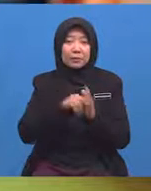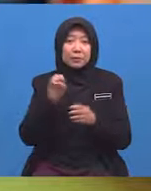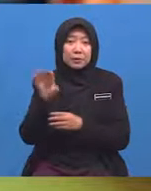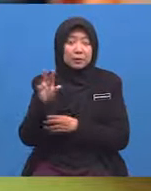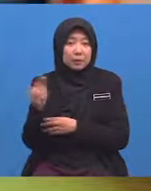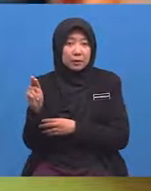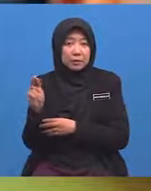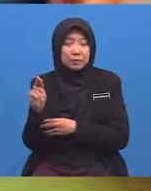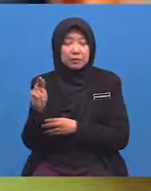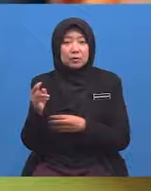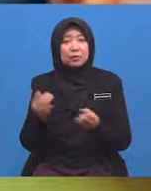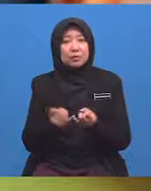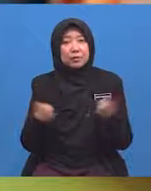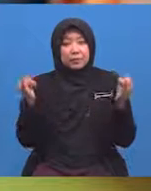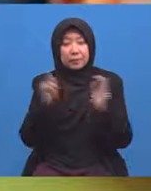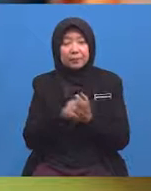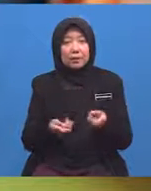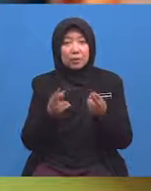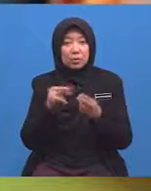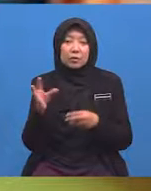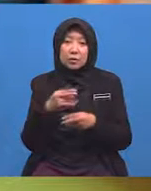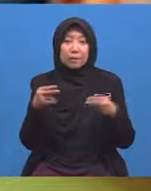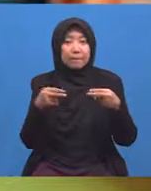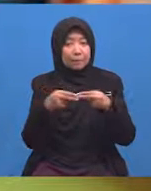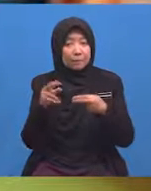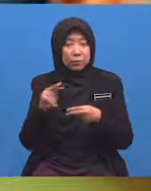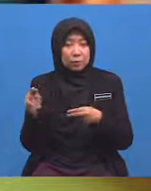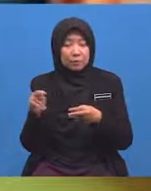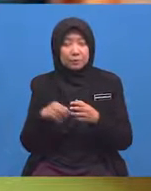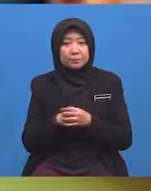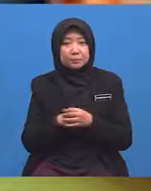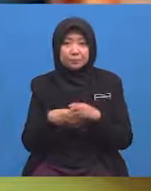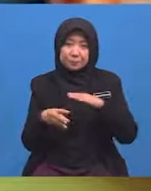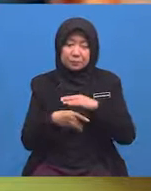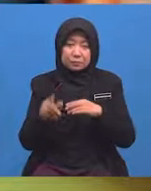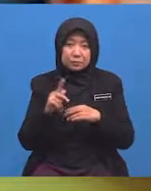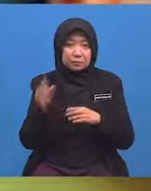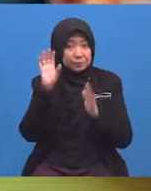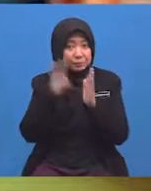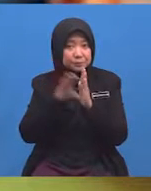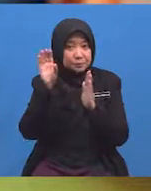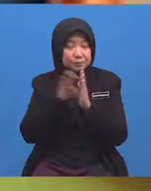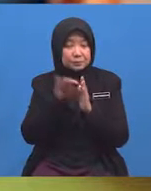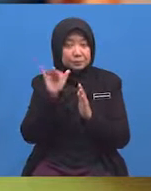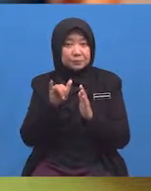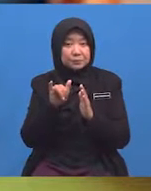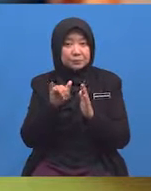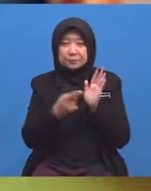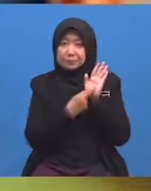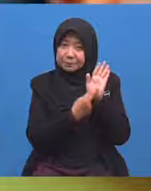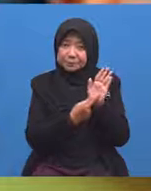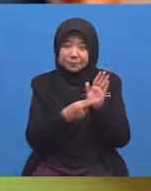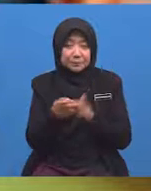Adakah murid-murid dapat kaitkan kesan-kesan perkembangan jaringan pengangkutan